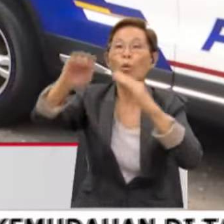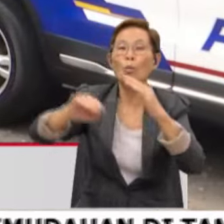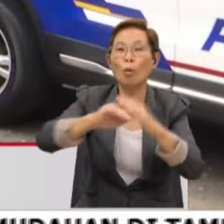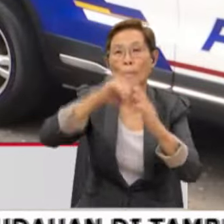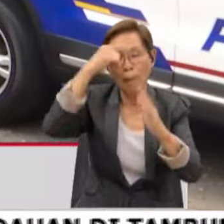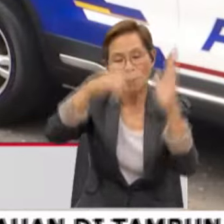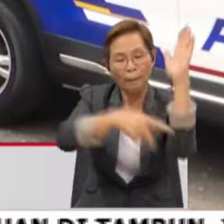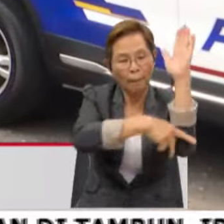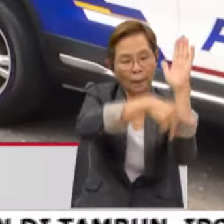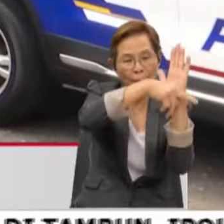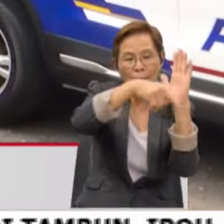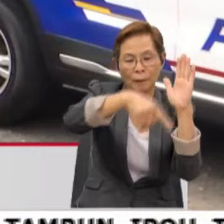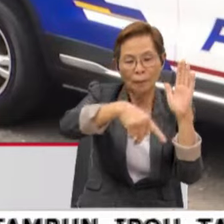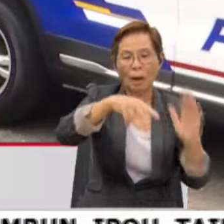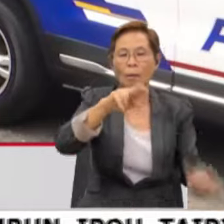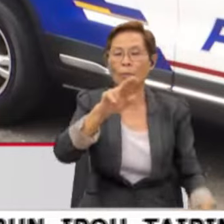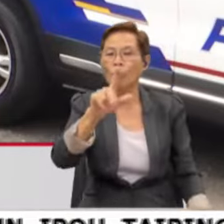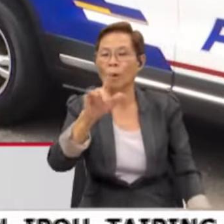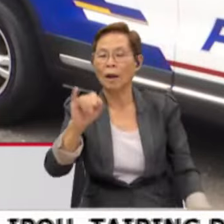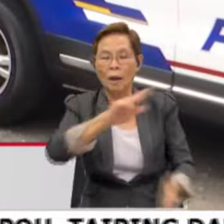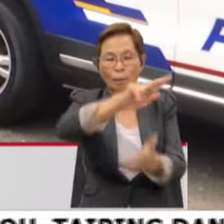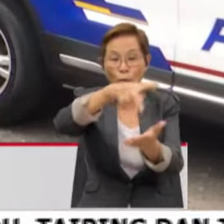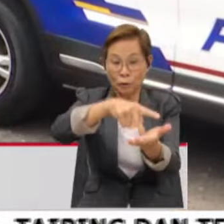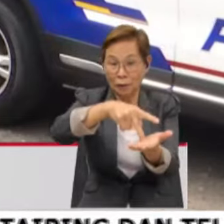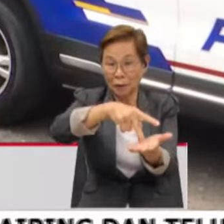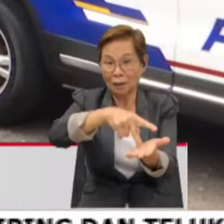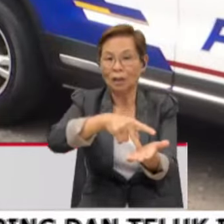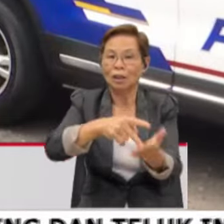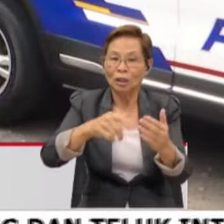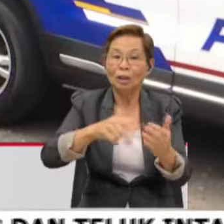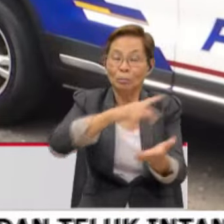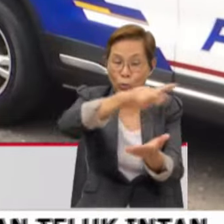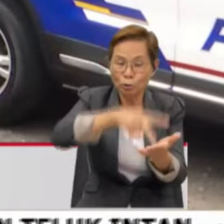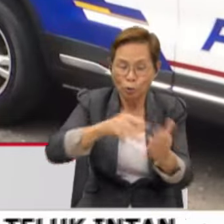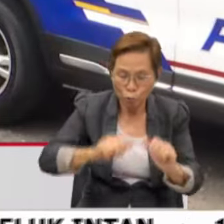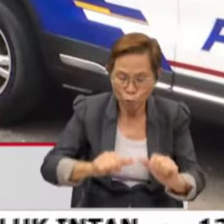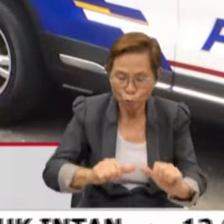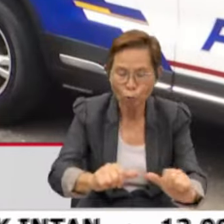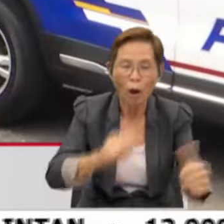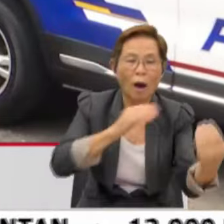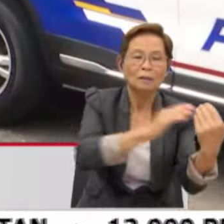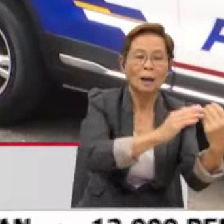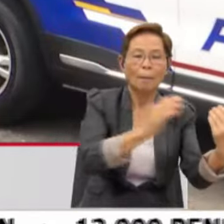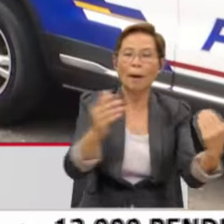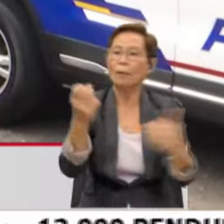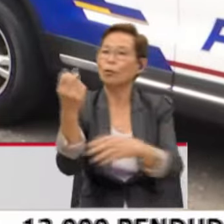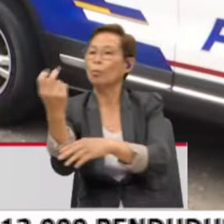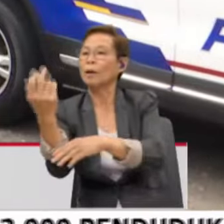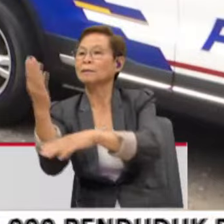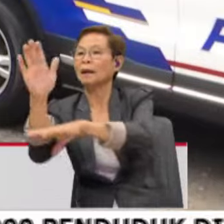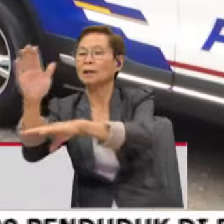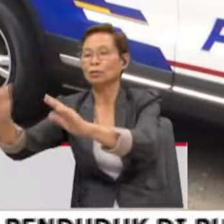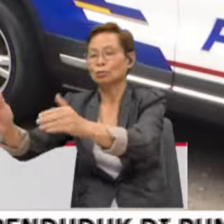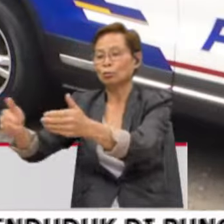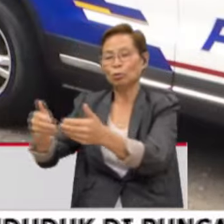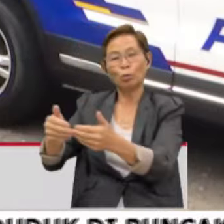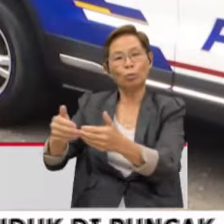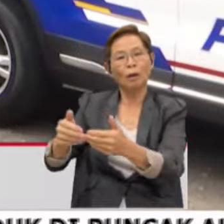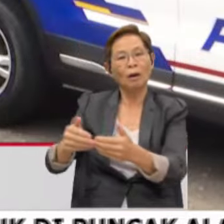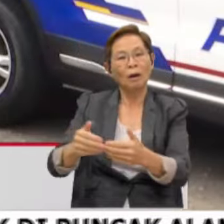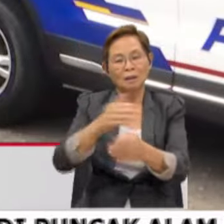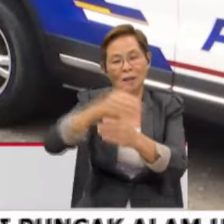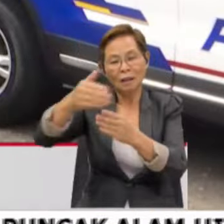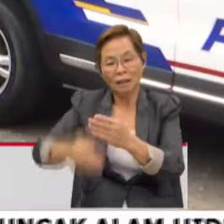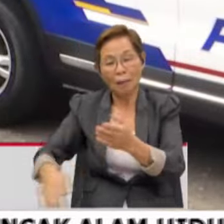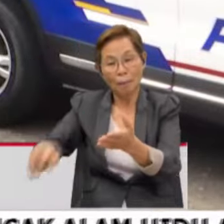keseluruhan bagi parlimen ini. Dan pusat mengundi ini akan terus beroperasi sehingga ditutup pukul 12.30 hari nanti. Dan sekian saja laporan saya buat masa